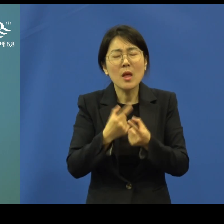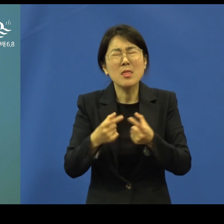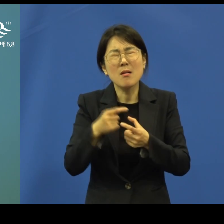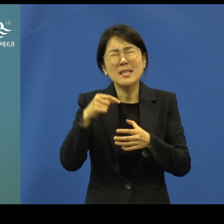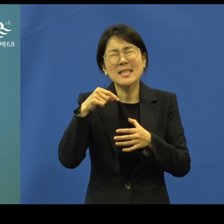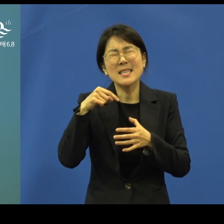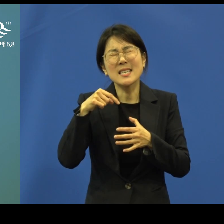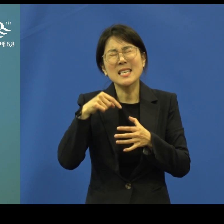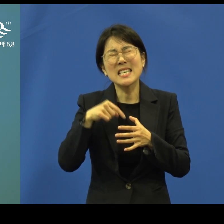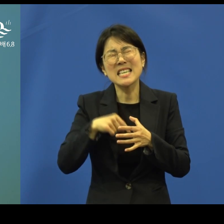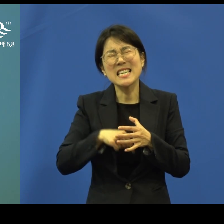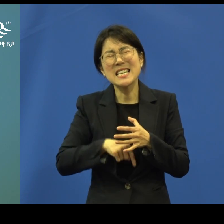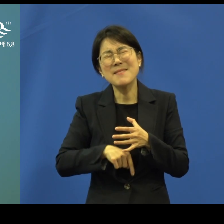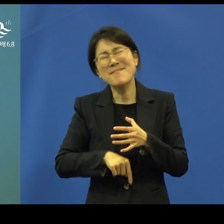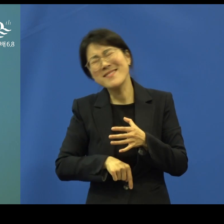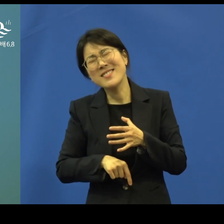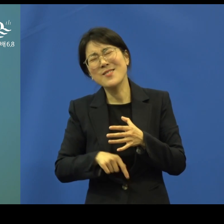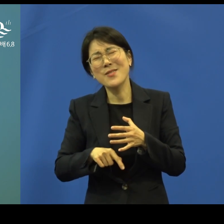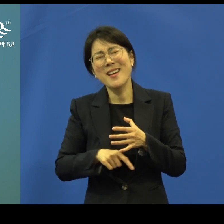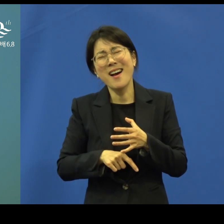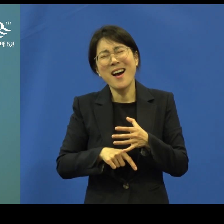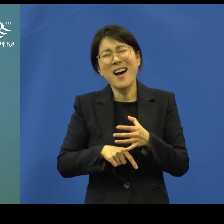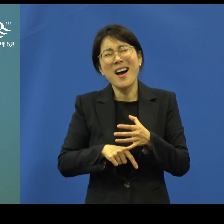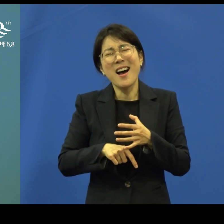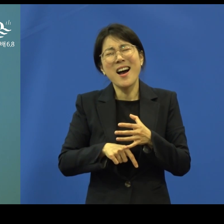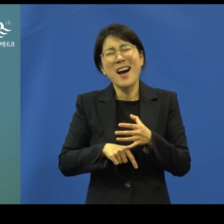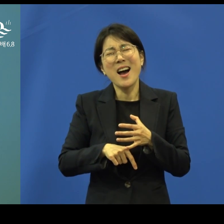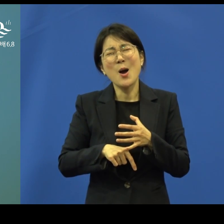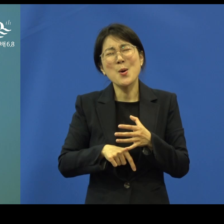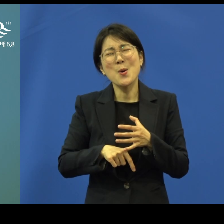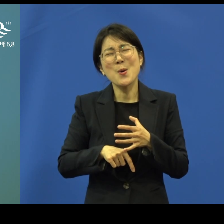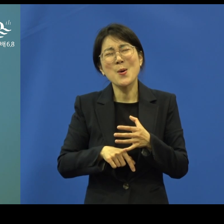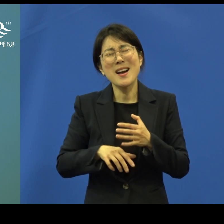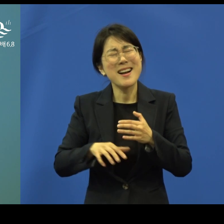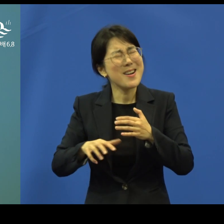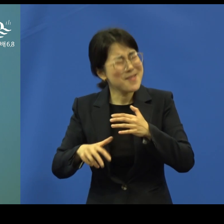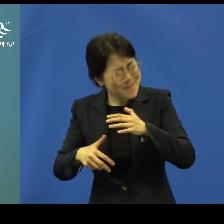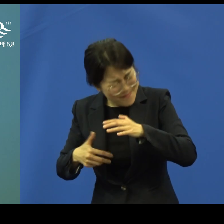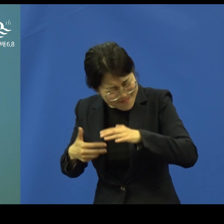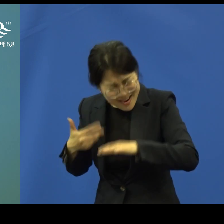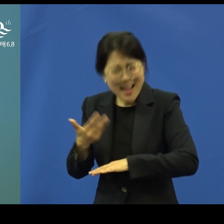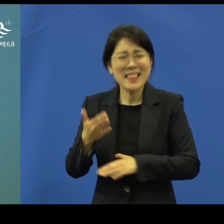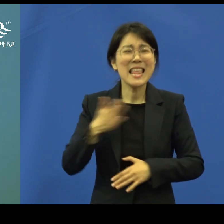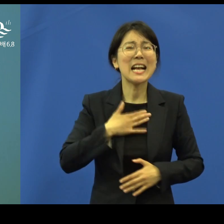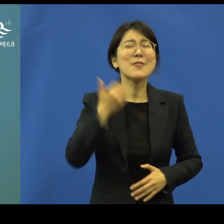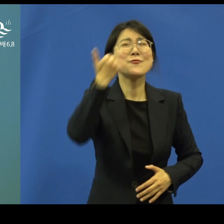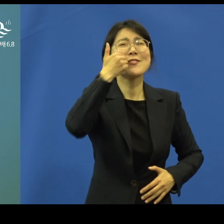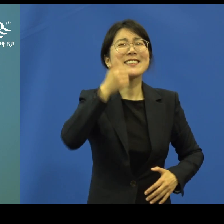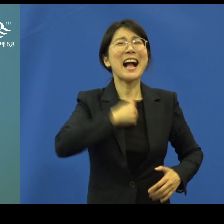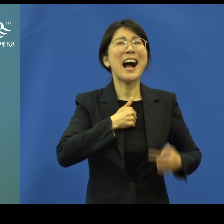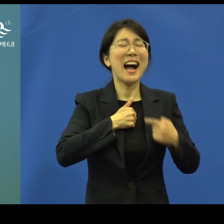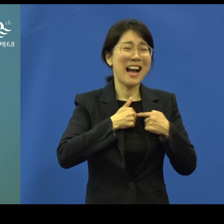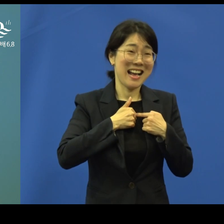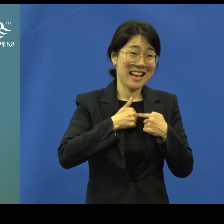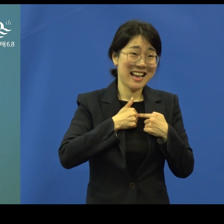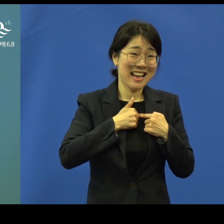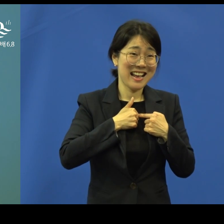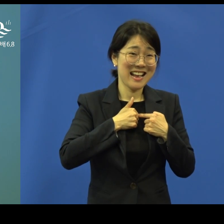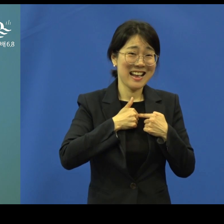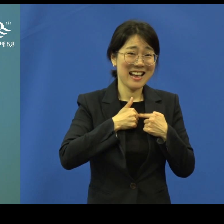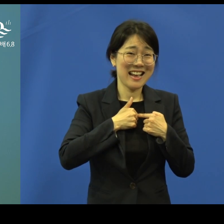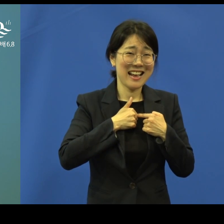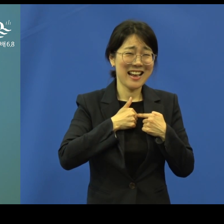곳에서 흔들리는 그 존재 자체를 흔들어 놓는. 그러니까 여러분, 우리가 애매모호한